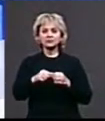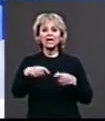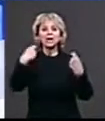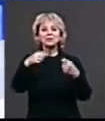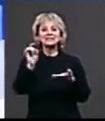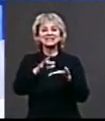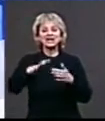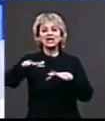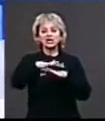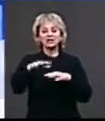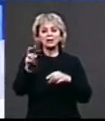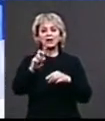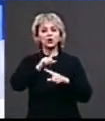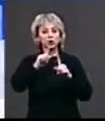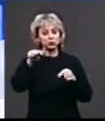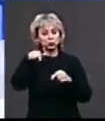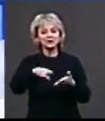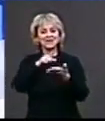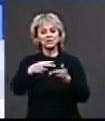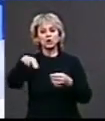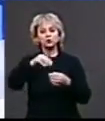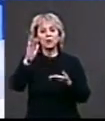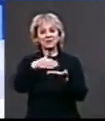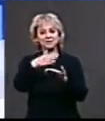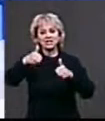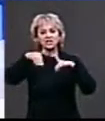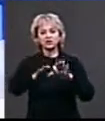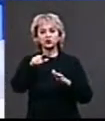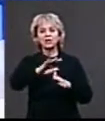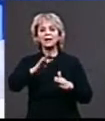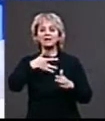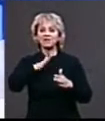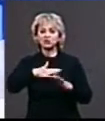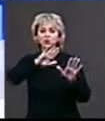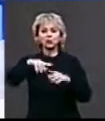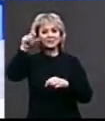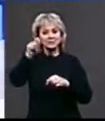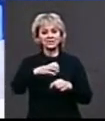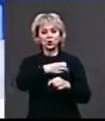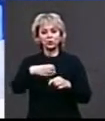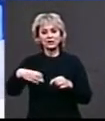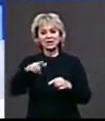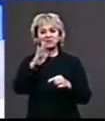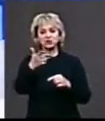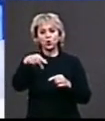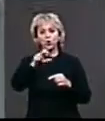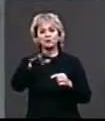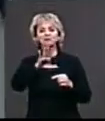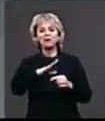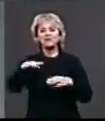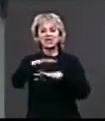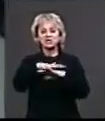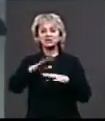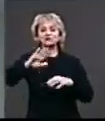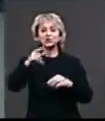Продавать центральный рынок Батайска не будут. Городская дума отменила решение о его приватизации после приезда губернатора. Василий Голубев побывал на рынке